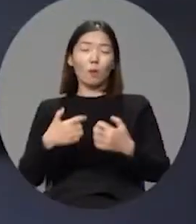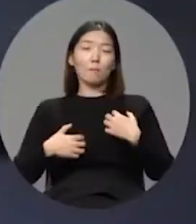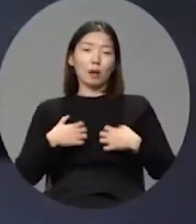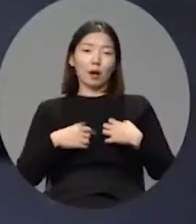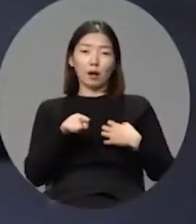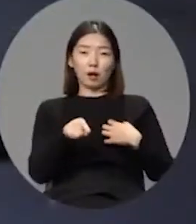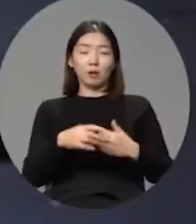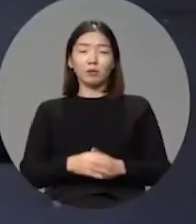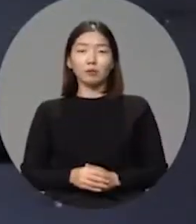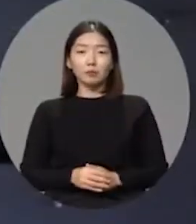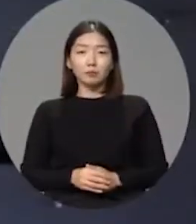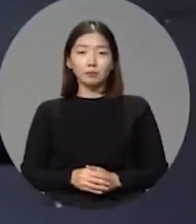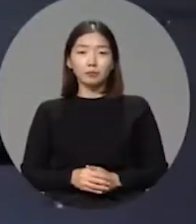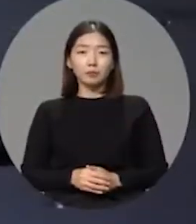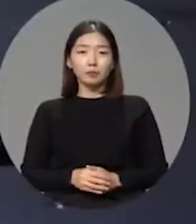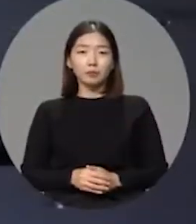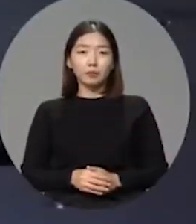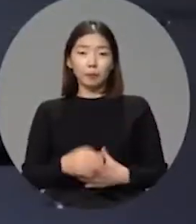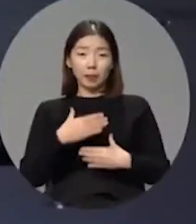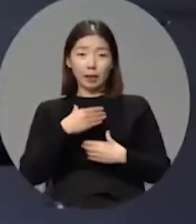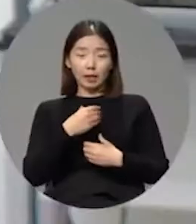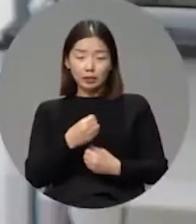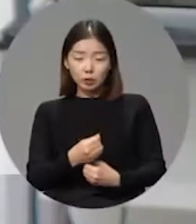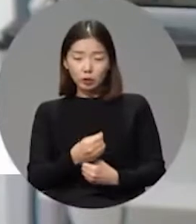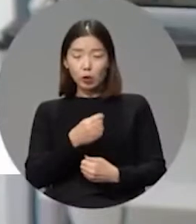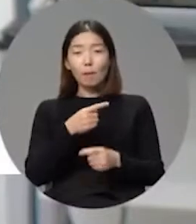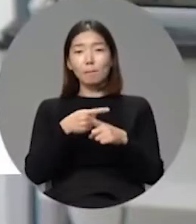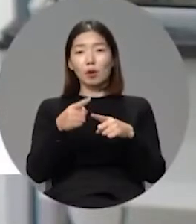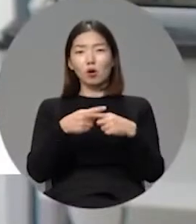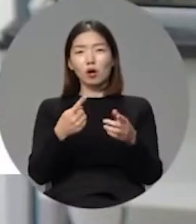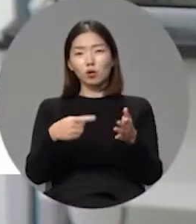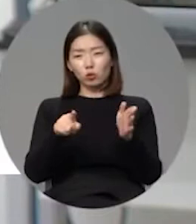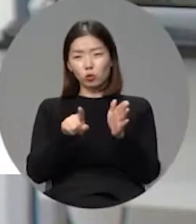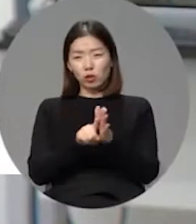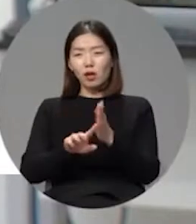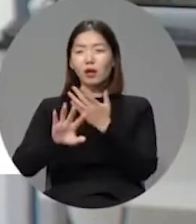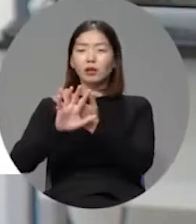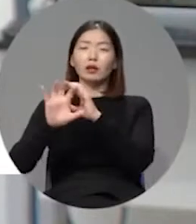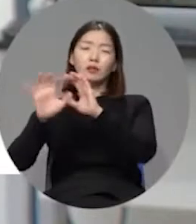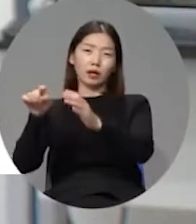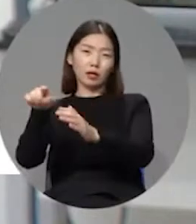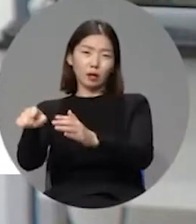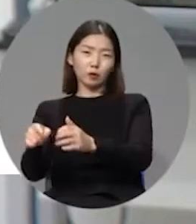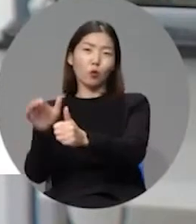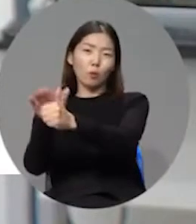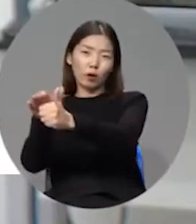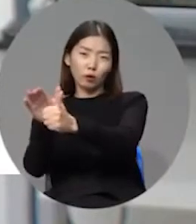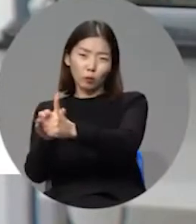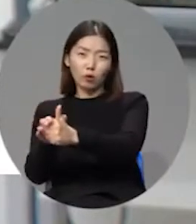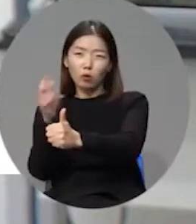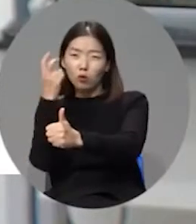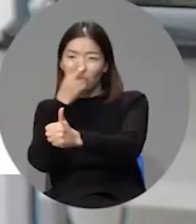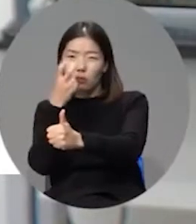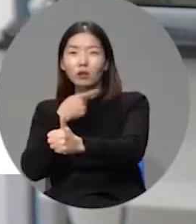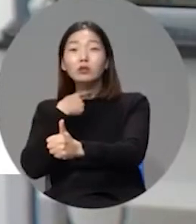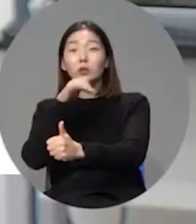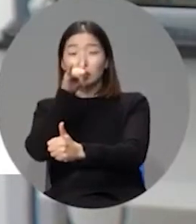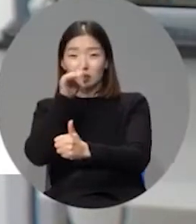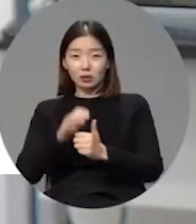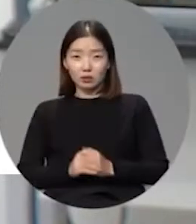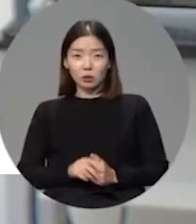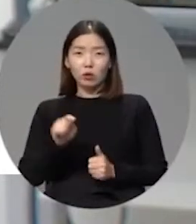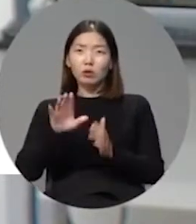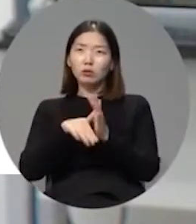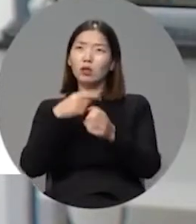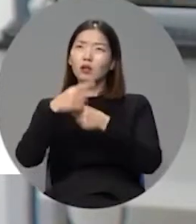반가운 일입니다. 제품의 안정성 평가를 위해서 해외에서 인증을 받은 경험이 있습니다.